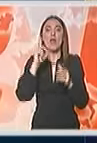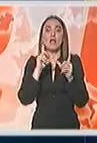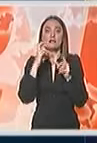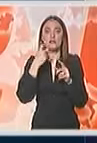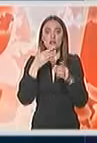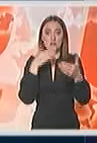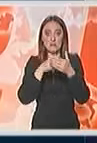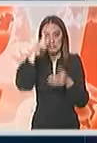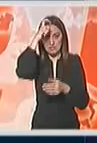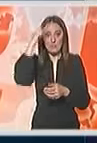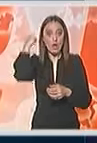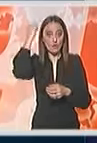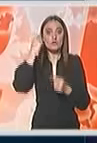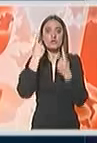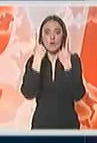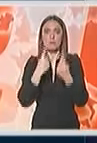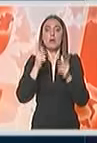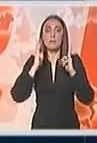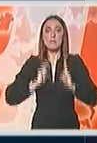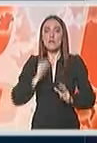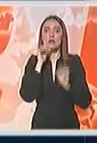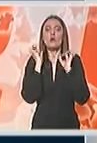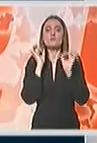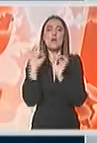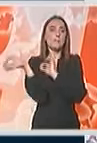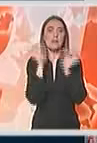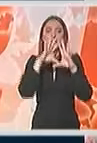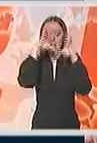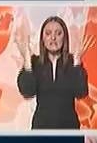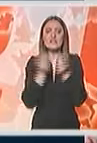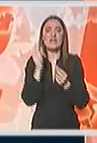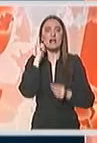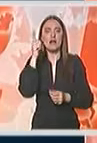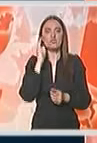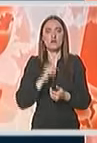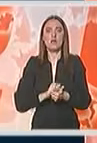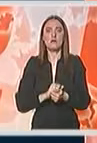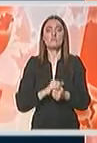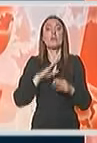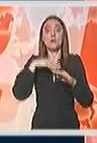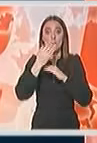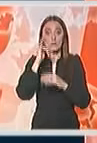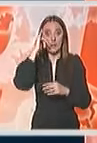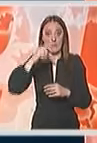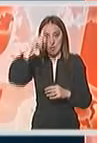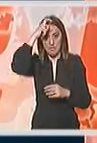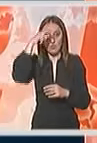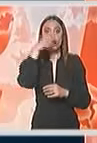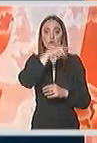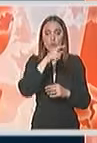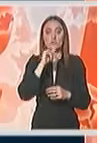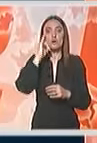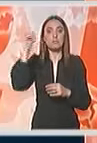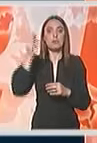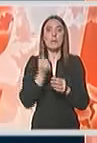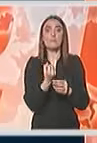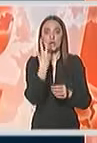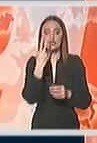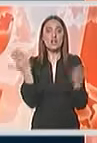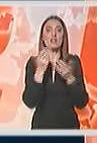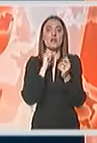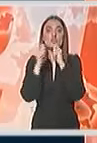da se na Kosovo i Metohiji održi mir i osigura bezbednost svih građana. Posle posete Beogradu, Steinberg će boraviti u Prištini,